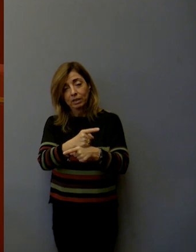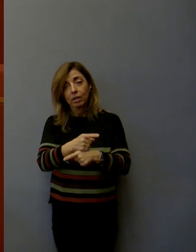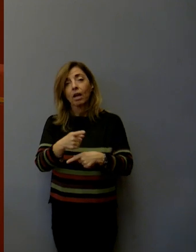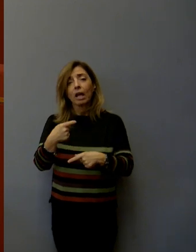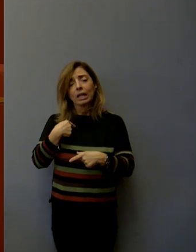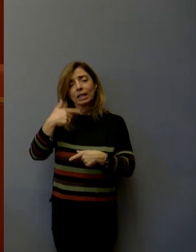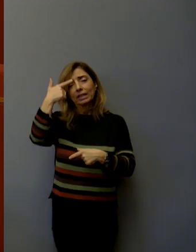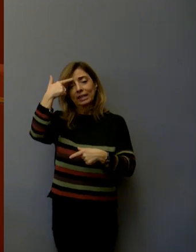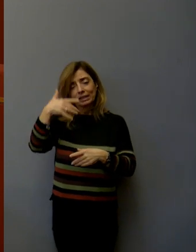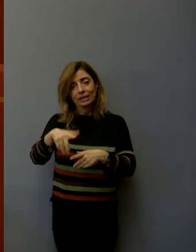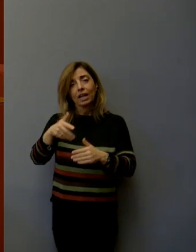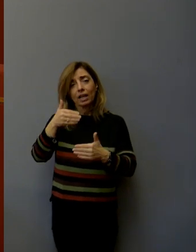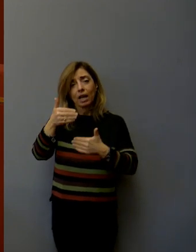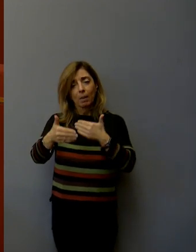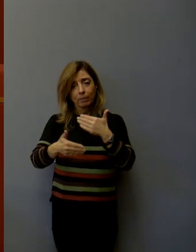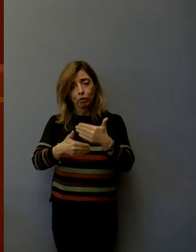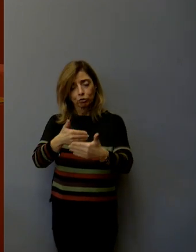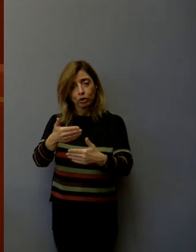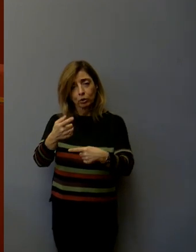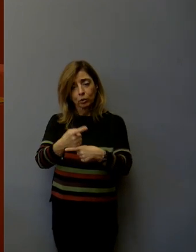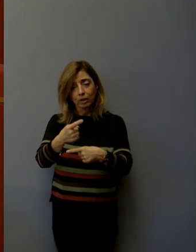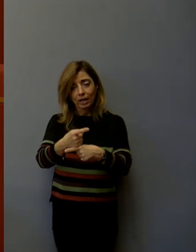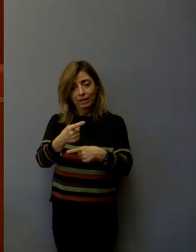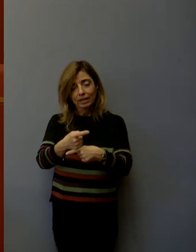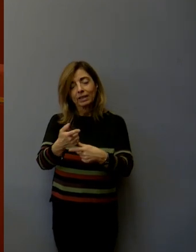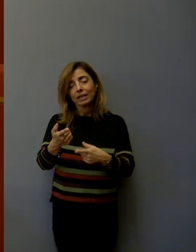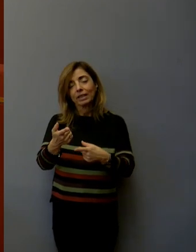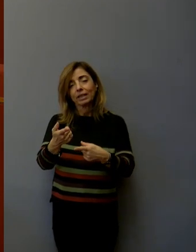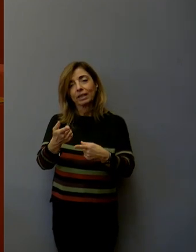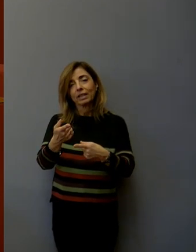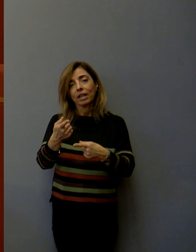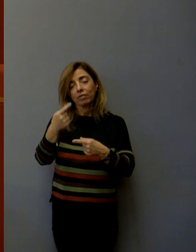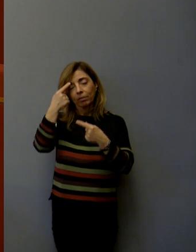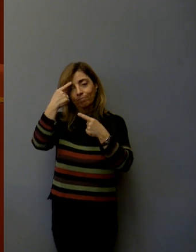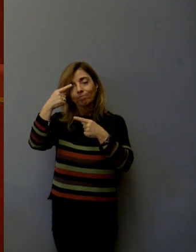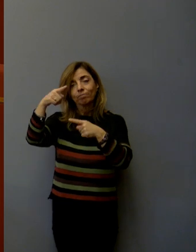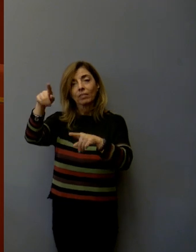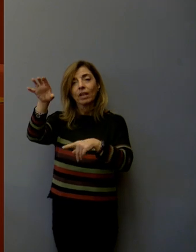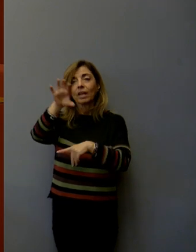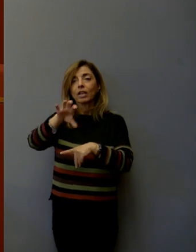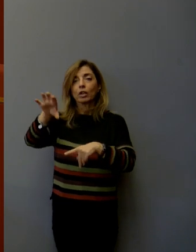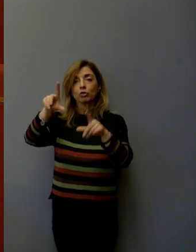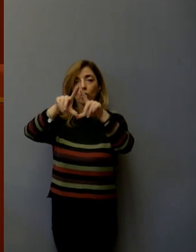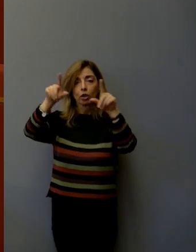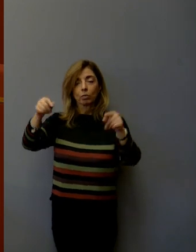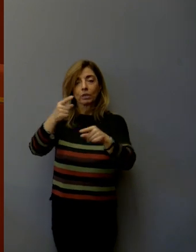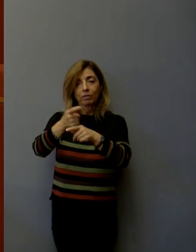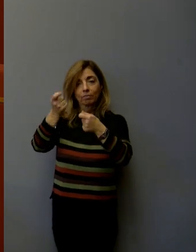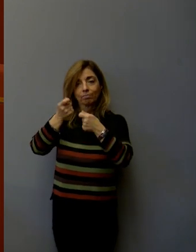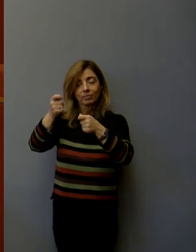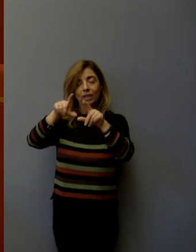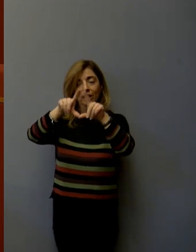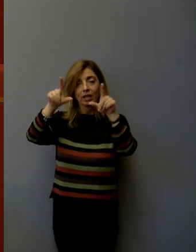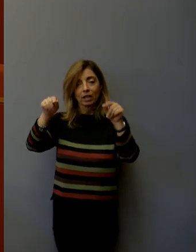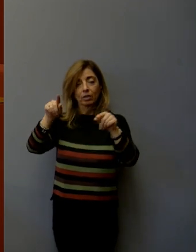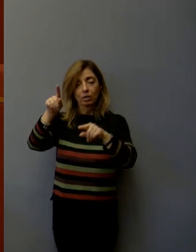che questa procedura deve interessare anche soprattutto la regione Liguria Quindi attivarsi verso la regione Liguria Inoltre si chiede di